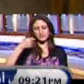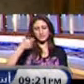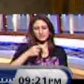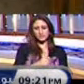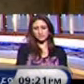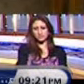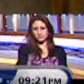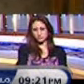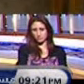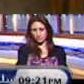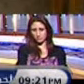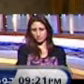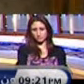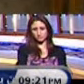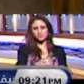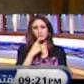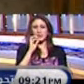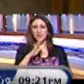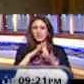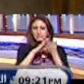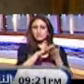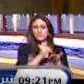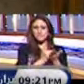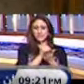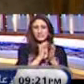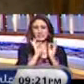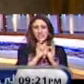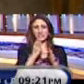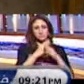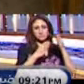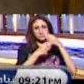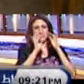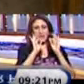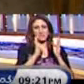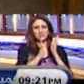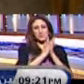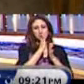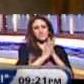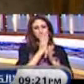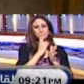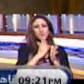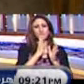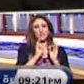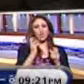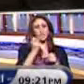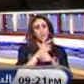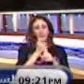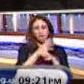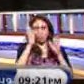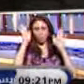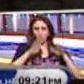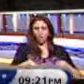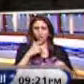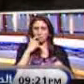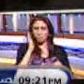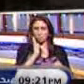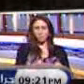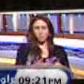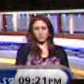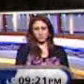الله يكرمك. يا ترى في حل لهذه المشكله سياده اللواء؟ هو حضرتك المدرسه اللي هو مشار اليها اللي بيقول عليها المدرسه